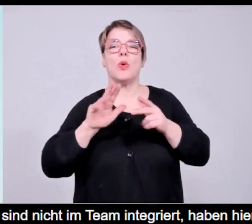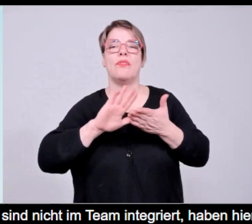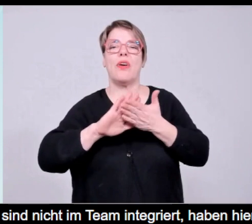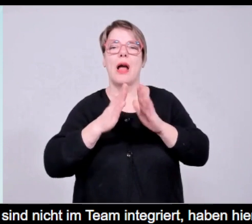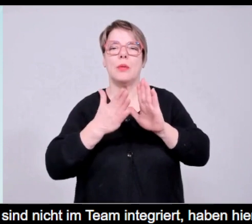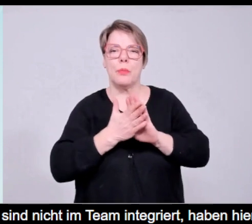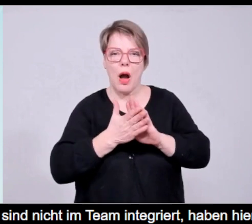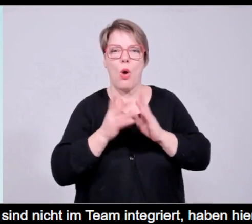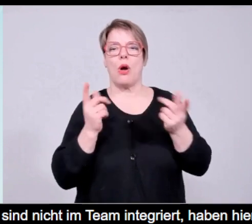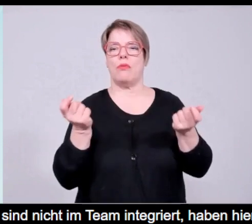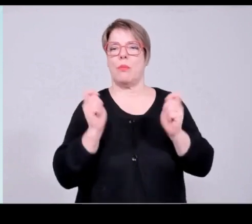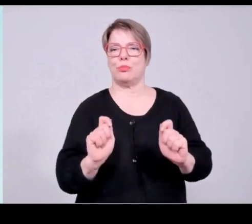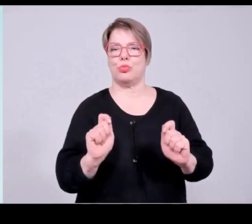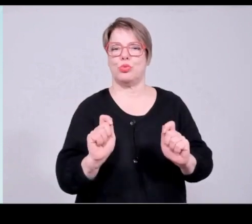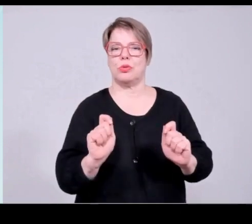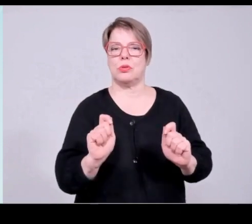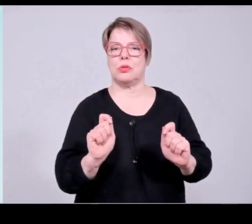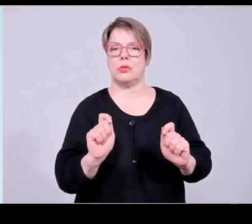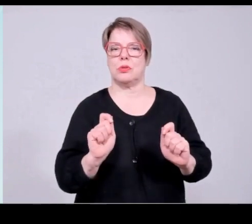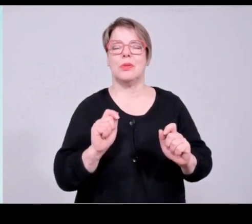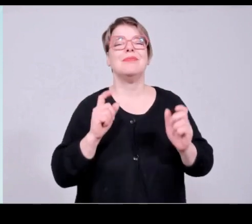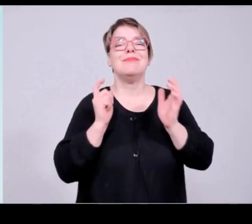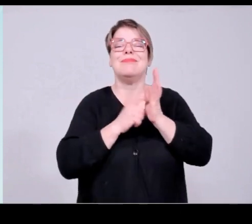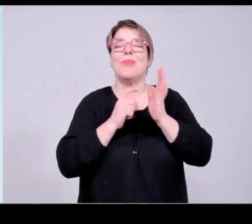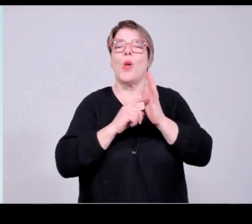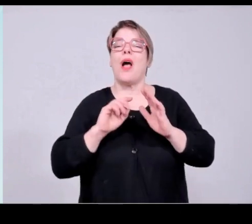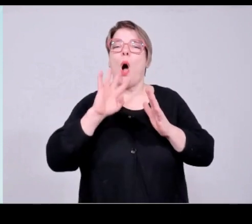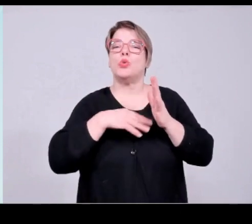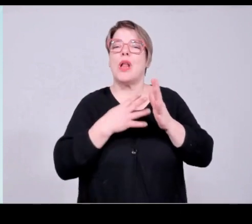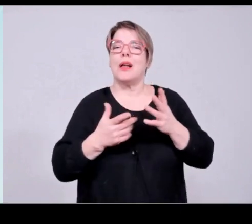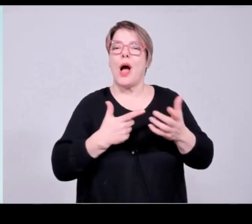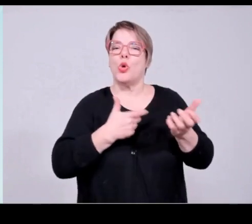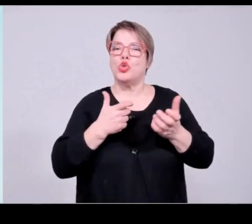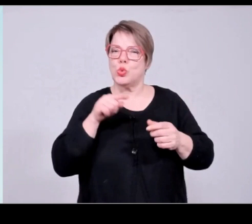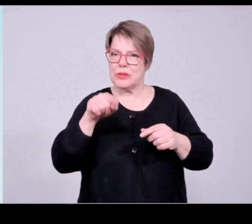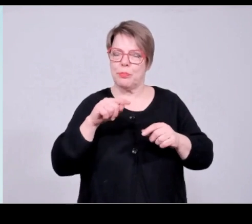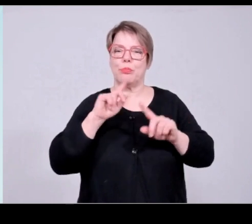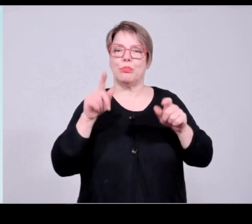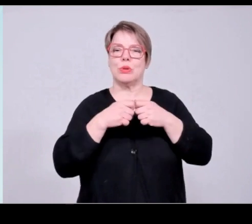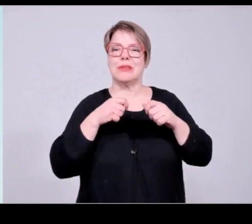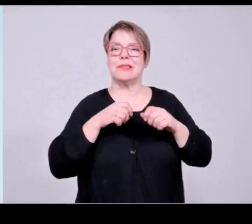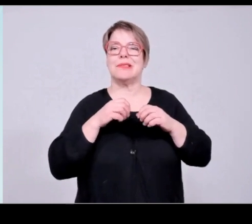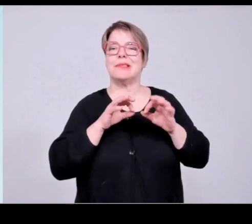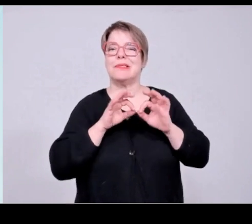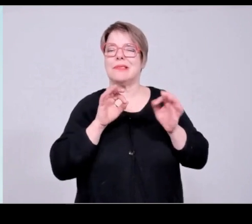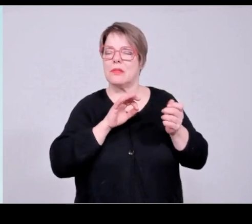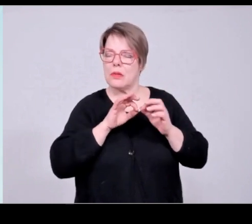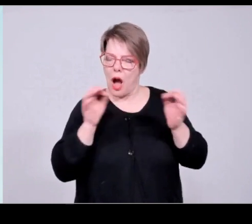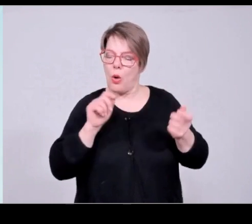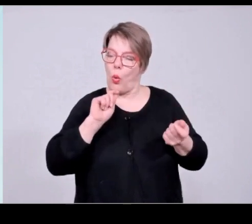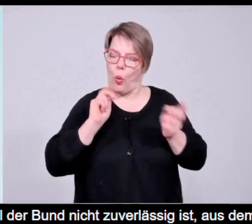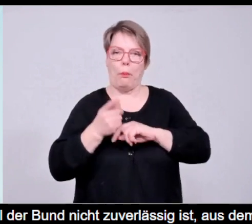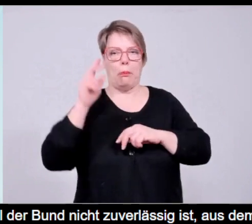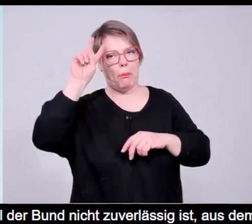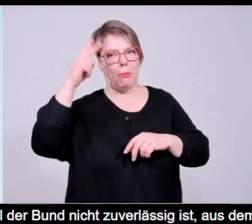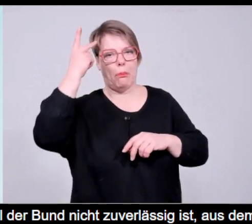Verzögerung. In der Sache bleibt es dabei. Selbstverständlich lassen wir da kein Unternehmen im Regen stehen. Nur bisher war der